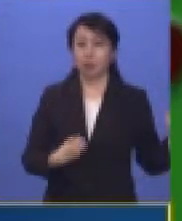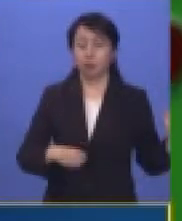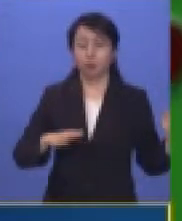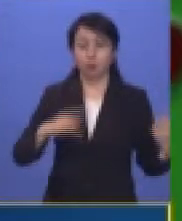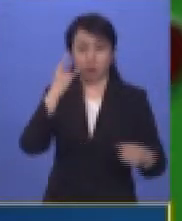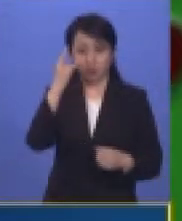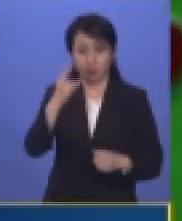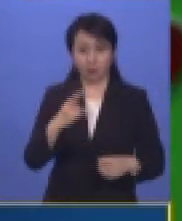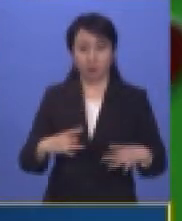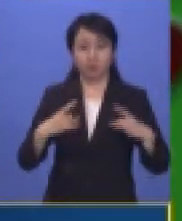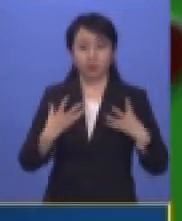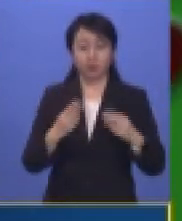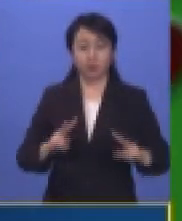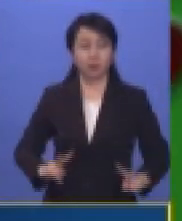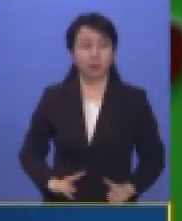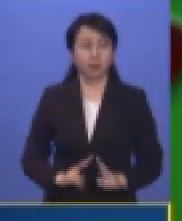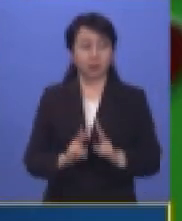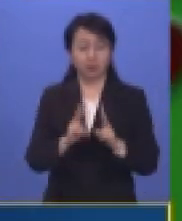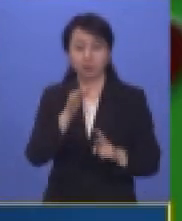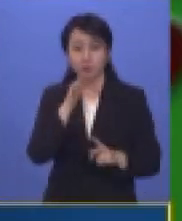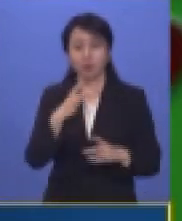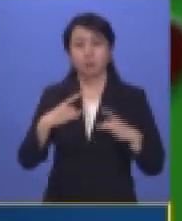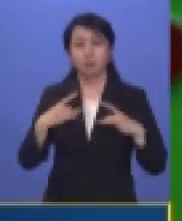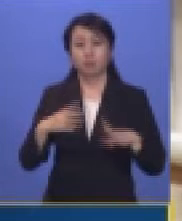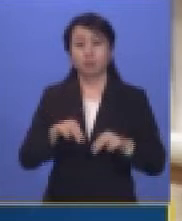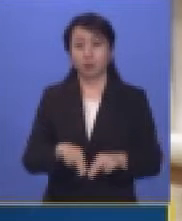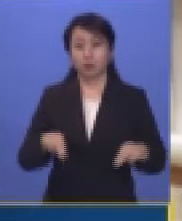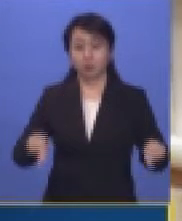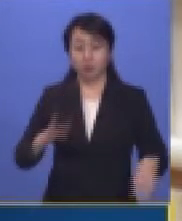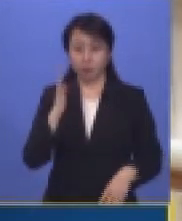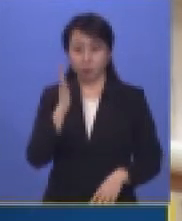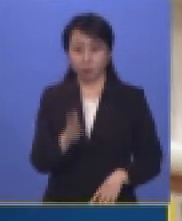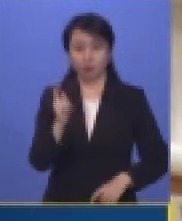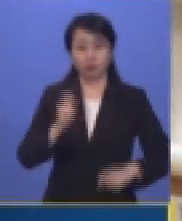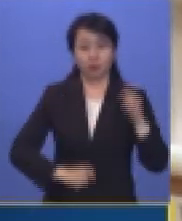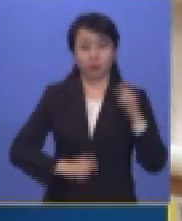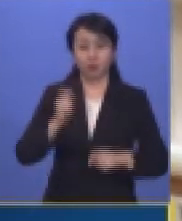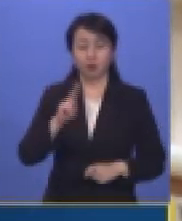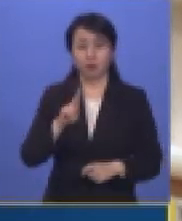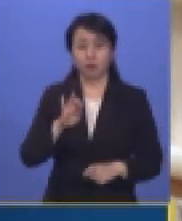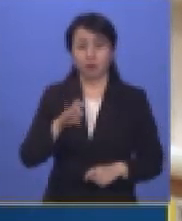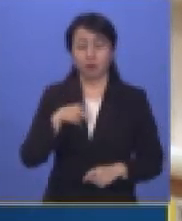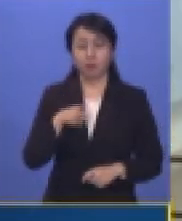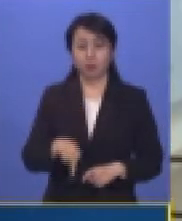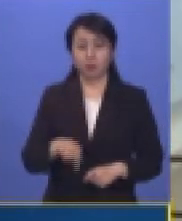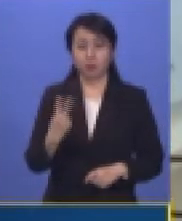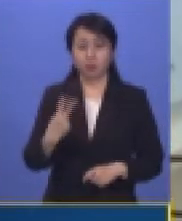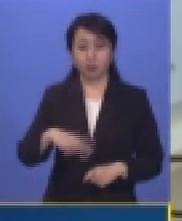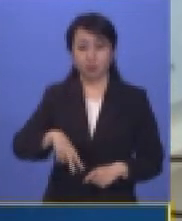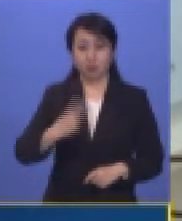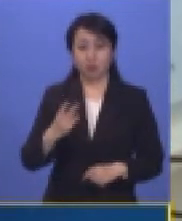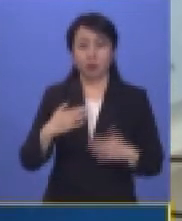чего казахстанцы празднуют День столицы. В рамках праздника в Петропавловске пройдет фестиваль «Кызылжар Мьюзик Фест 2022».